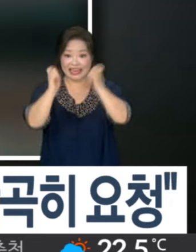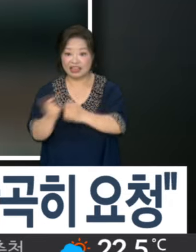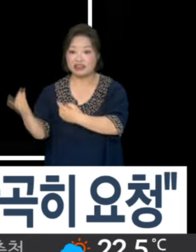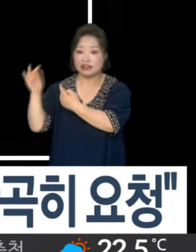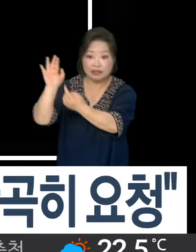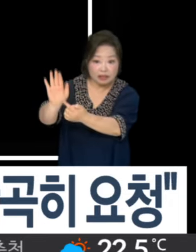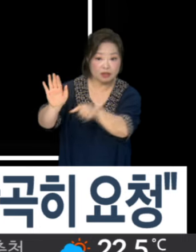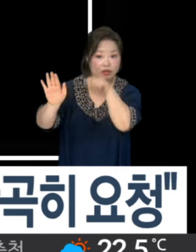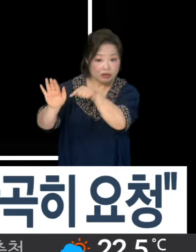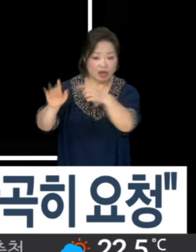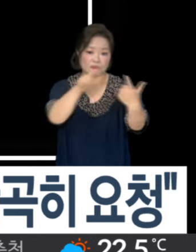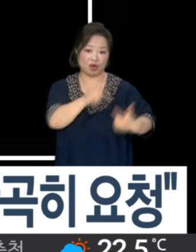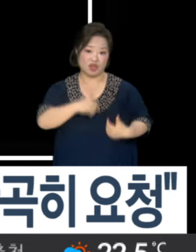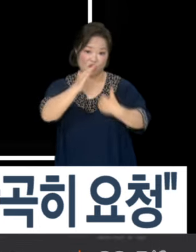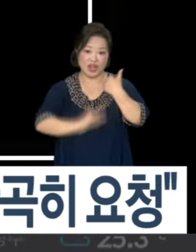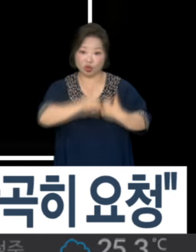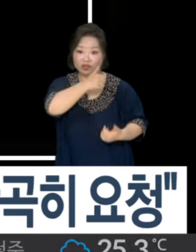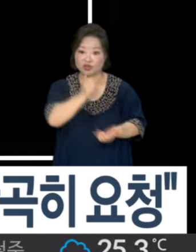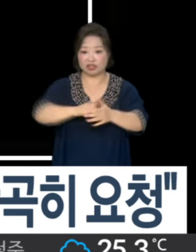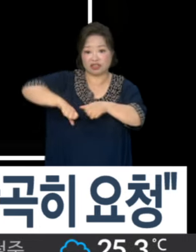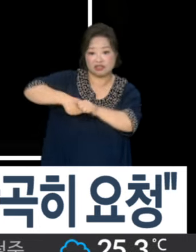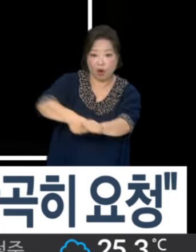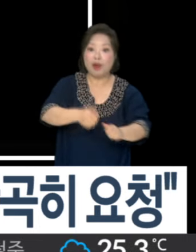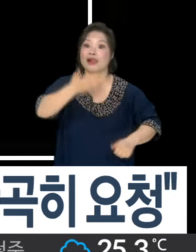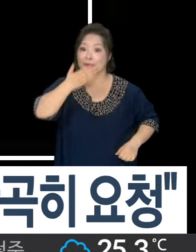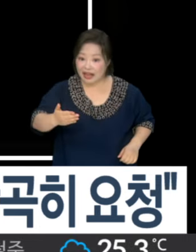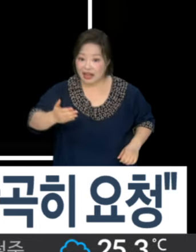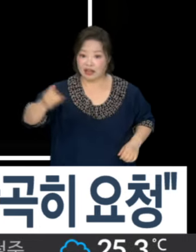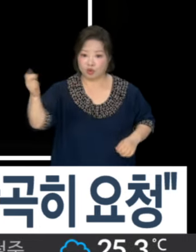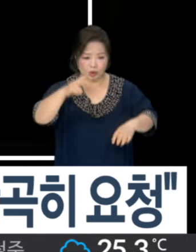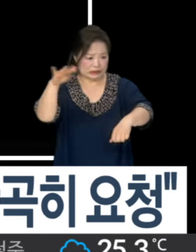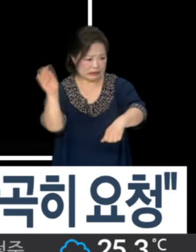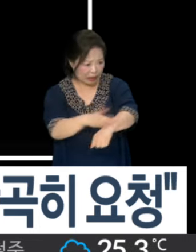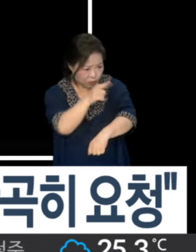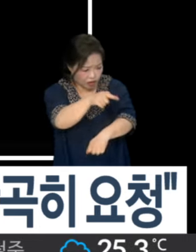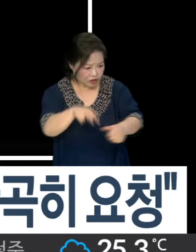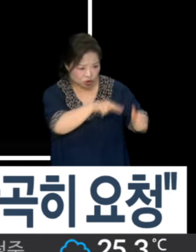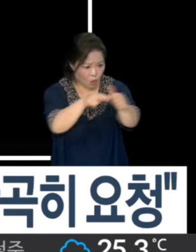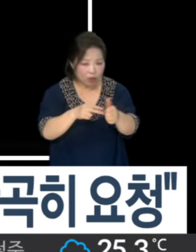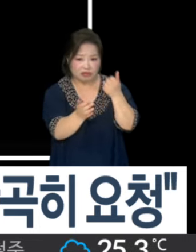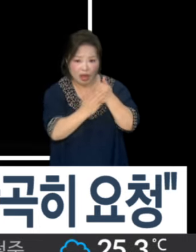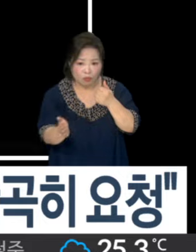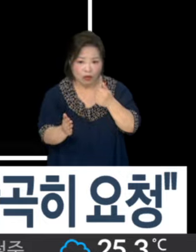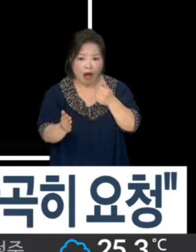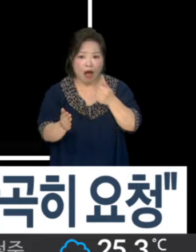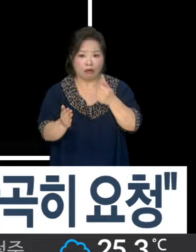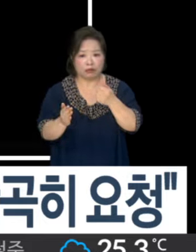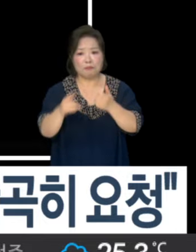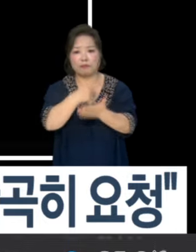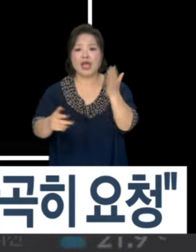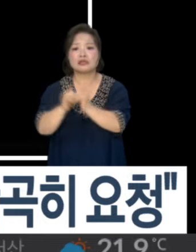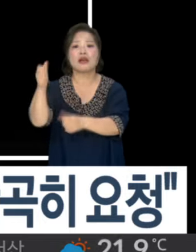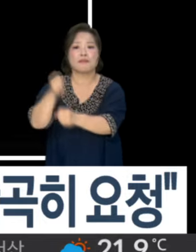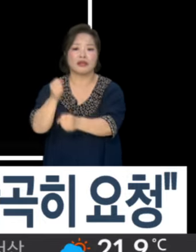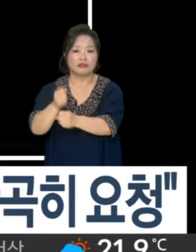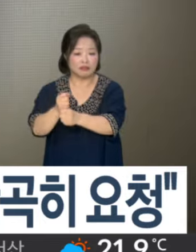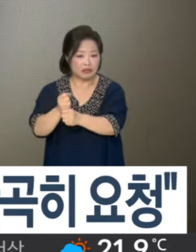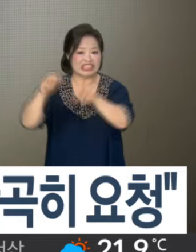영상은 명예 훼손 혐의 등으로 처벌받을 수 있고 잘못된 정보로 인해 무고한 피해자를 만들 수도 있다고